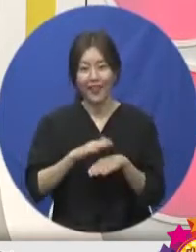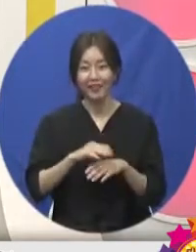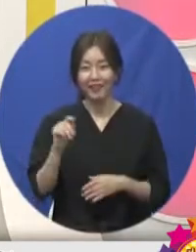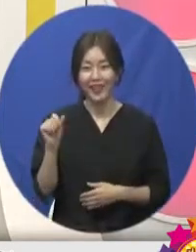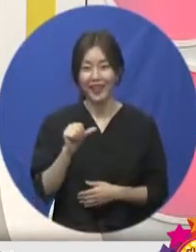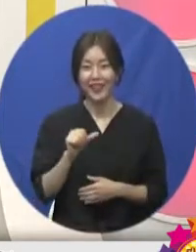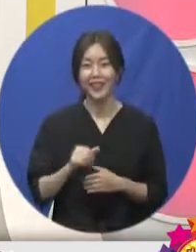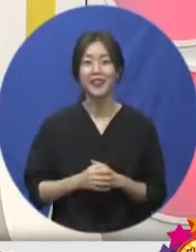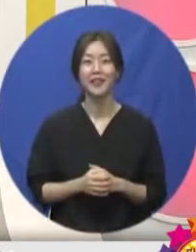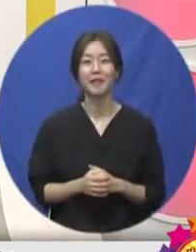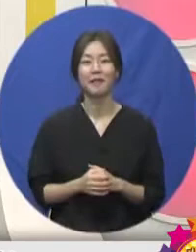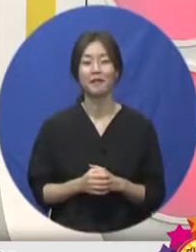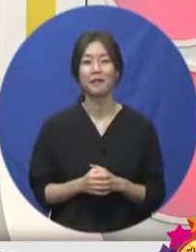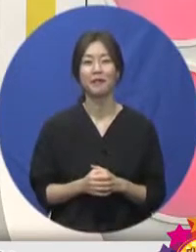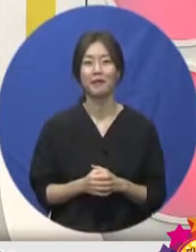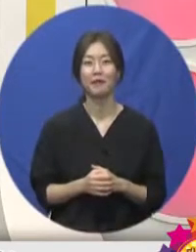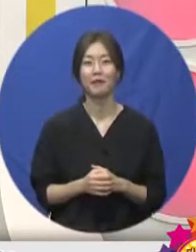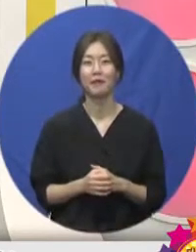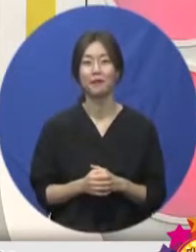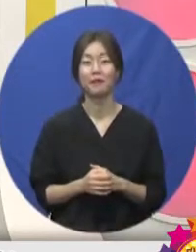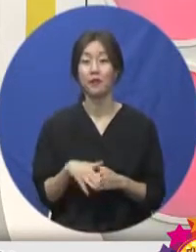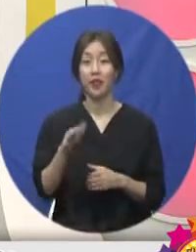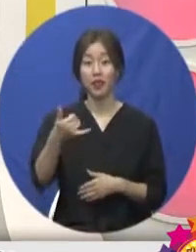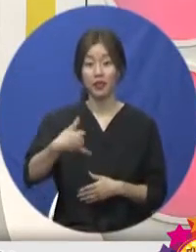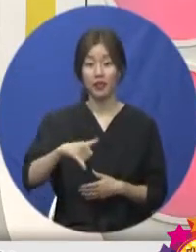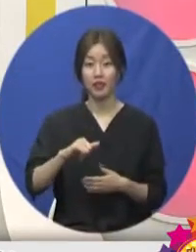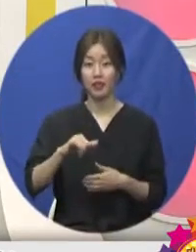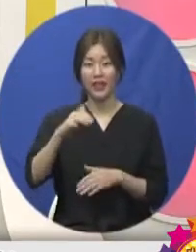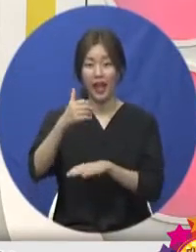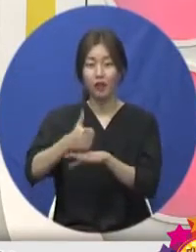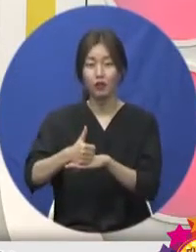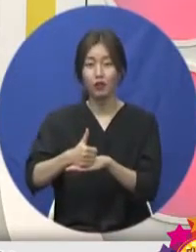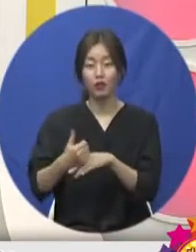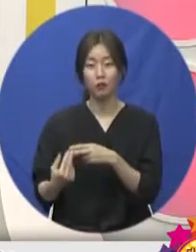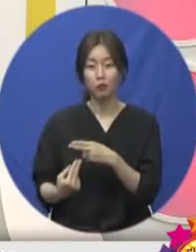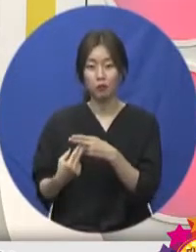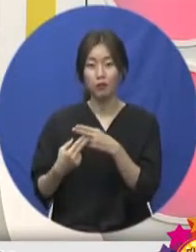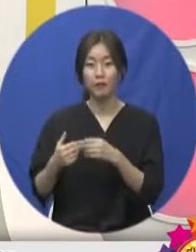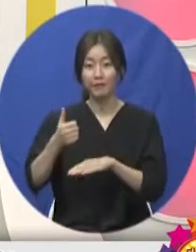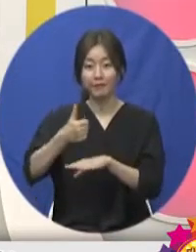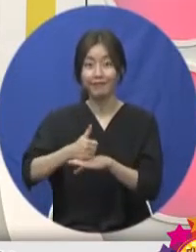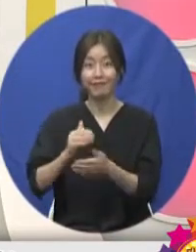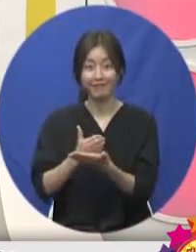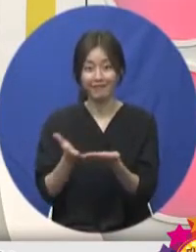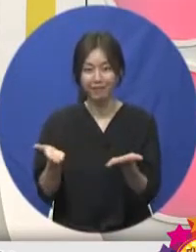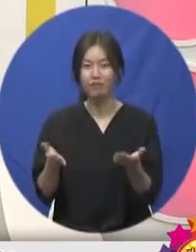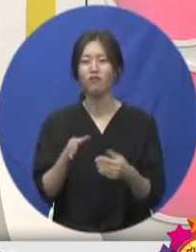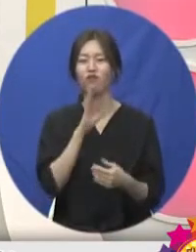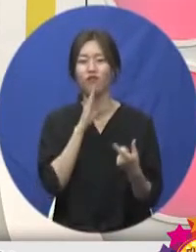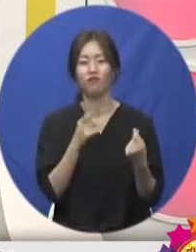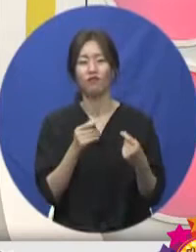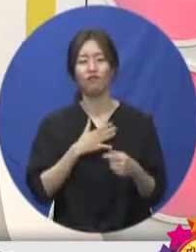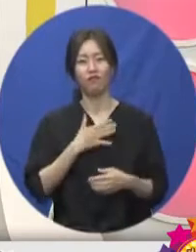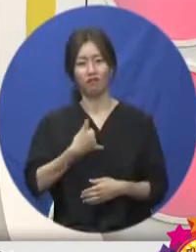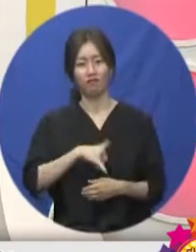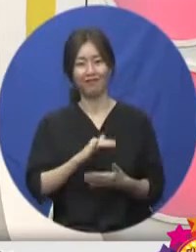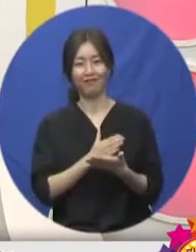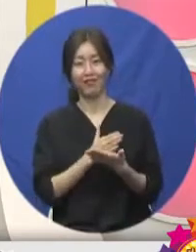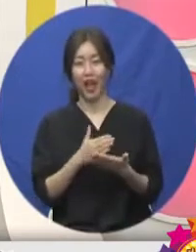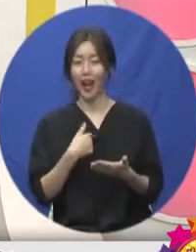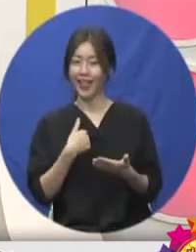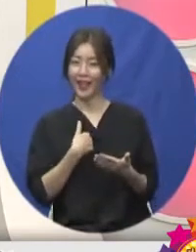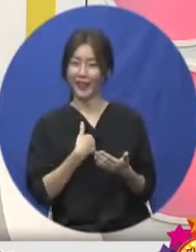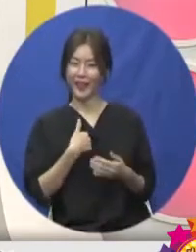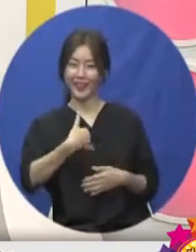네. 그러면 어디 자녀분들 이렇게 나눠드리고 그러신가요? 네, 그렇죠. 야. 저도